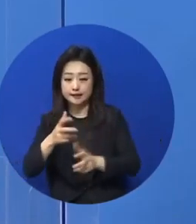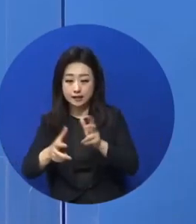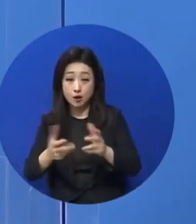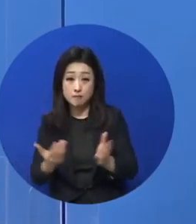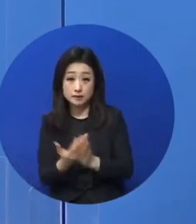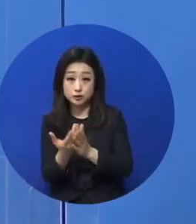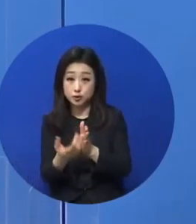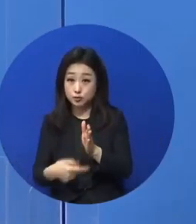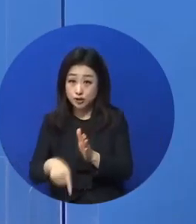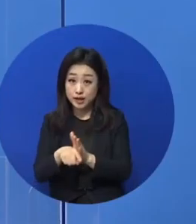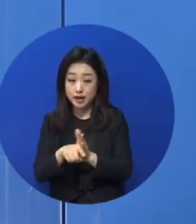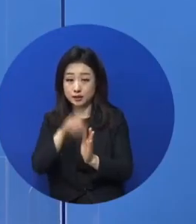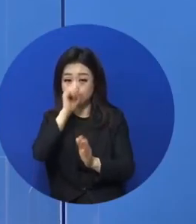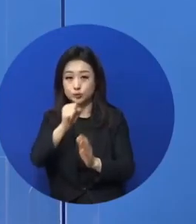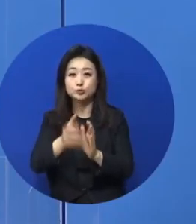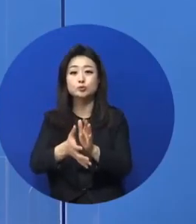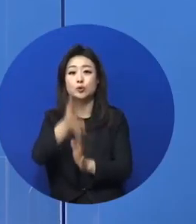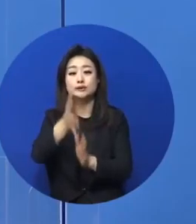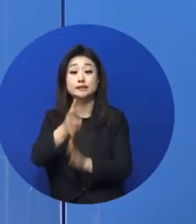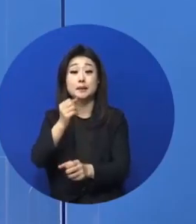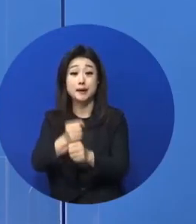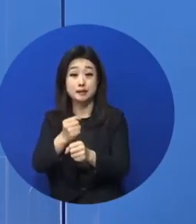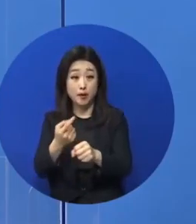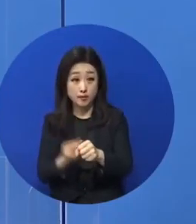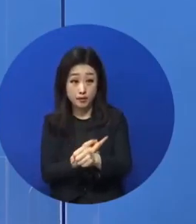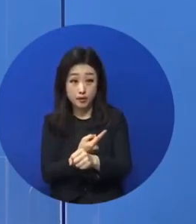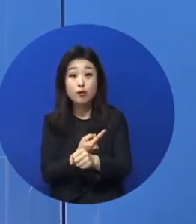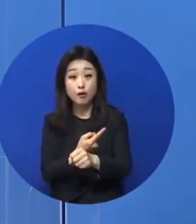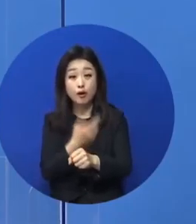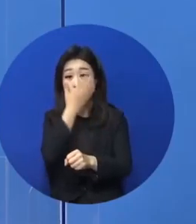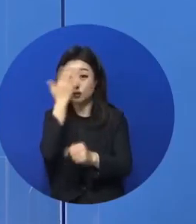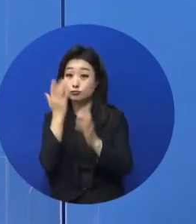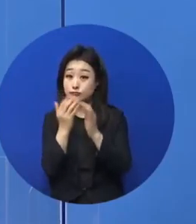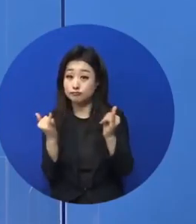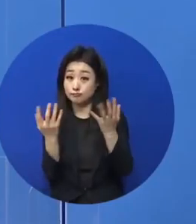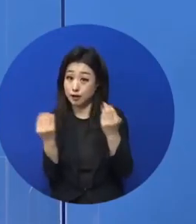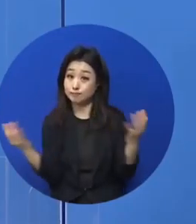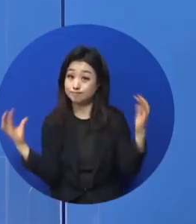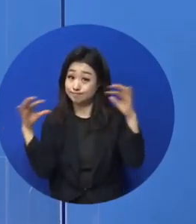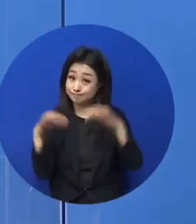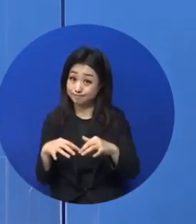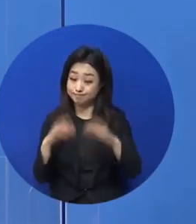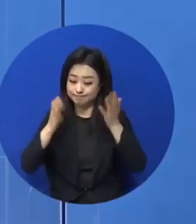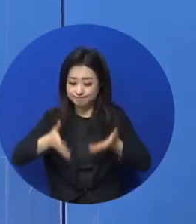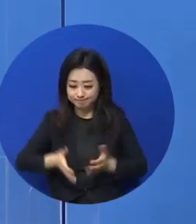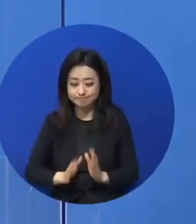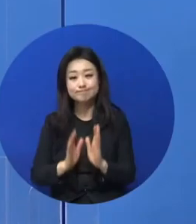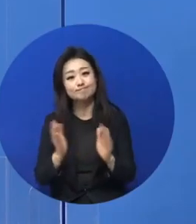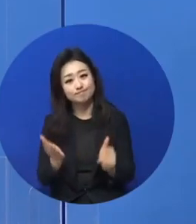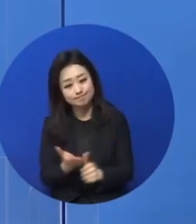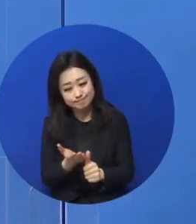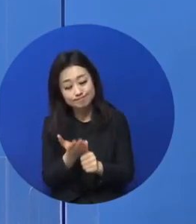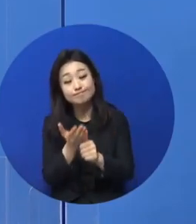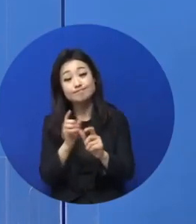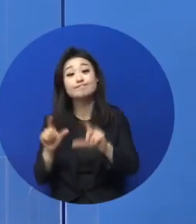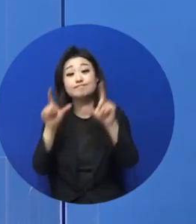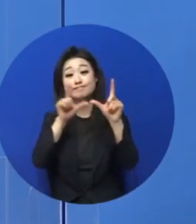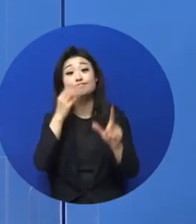있는 그런 도시로 거듭난다 그러면은 부산에서도 청년들이 안심하고 아이도 낳고 살 수 있고 더